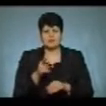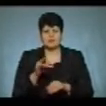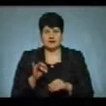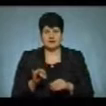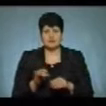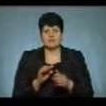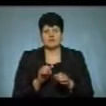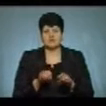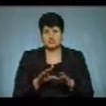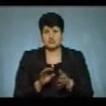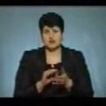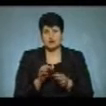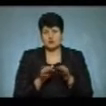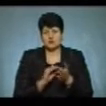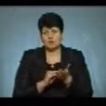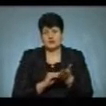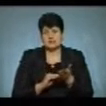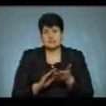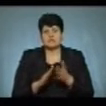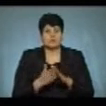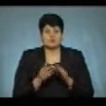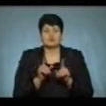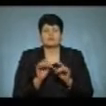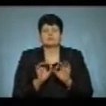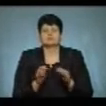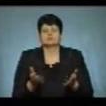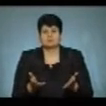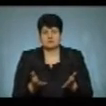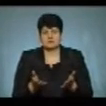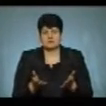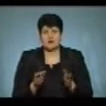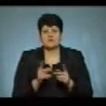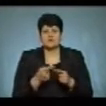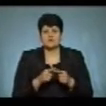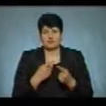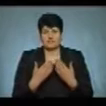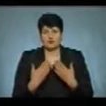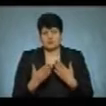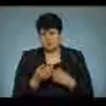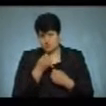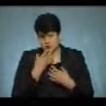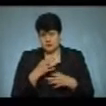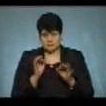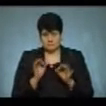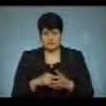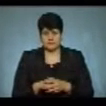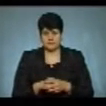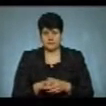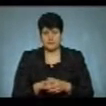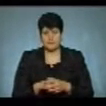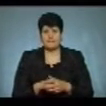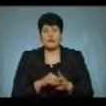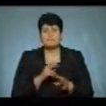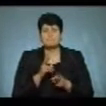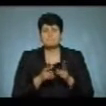суду, де описана ситуація. Чим я можу прокоментувати? А ви як до нього ставитеся? Позитивно, звичайно. Позивач Ростислав